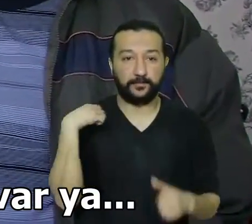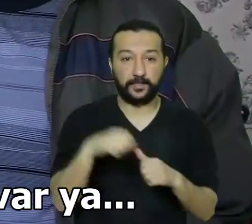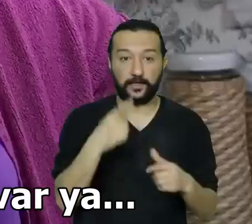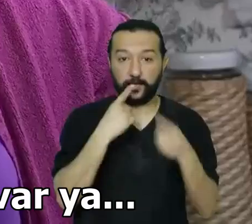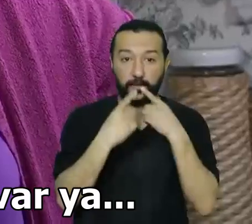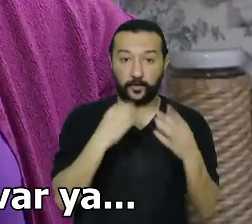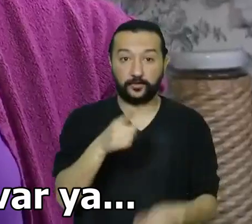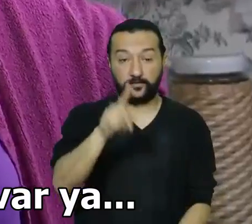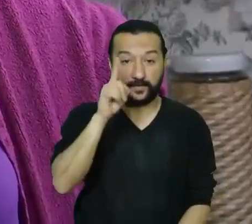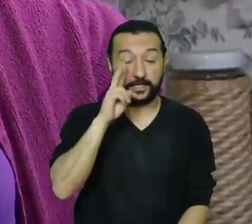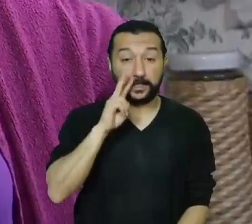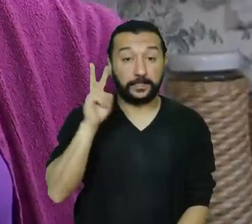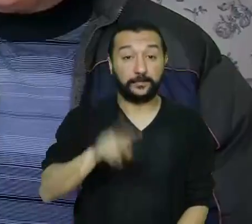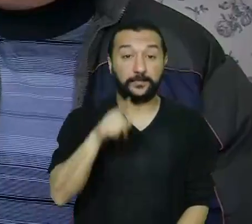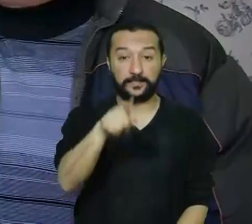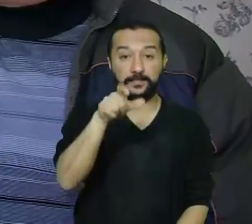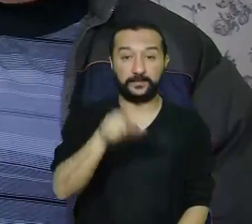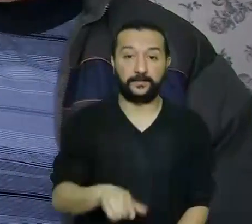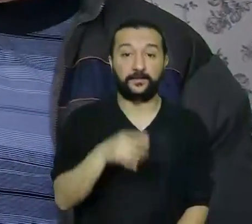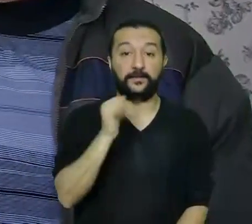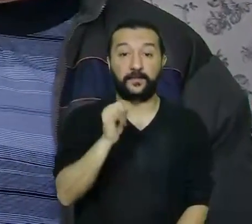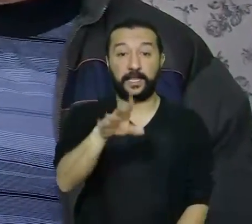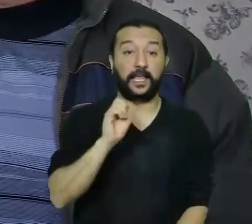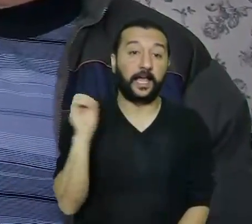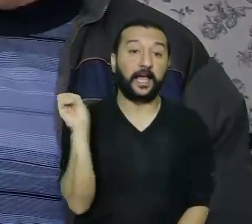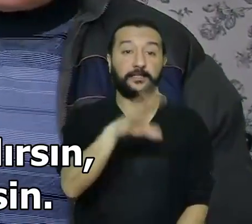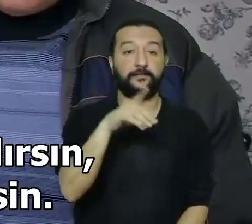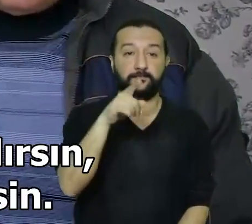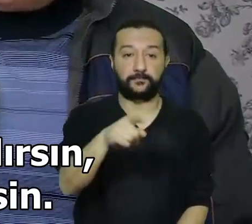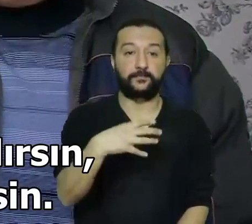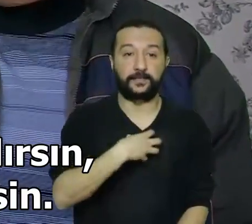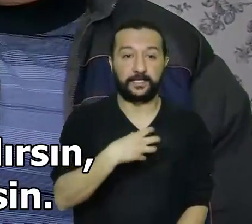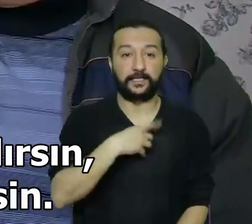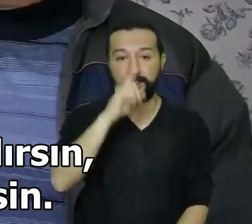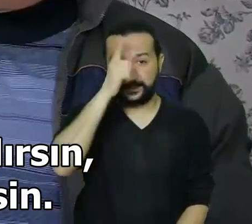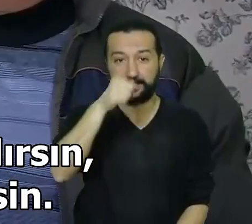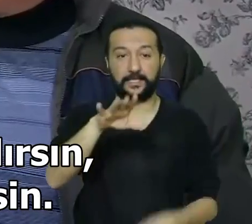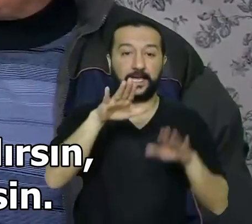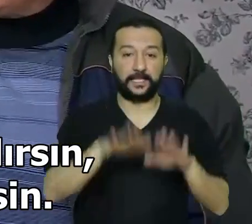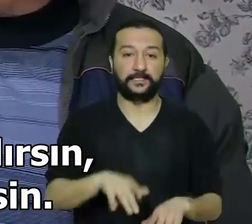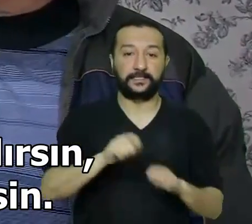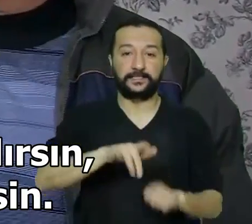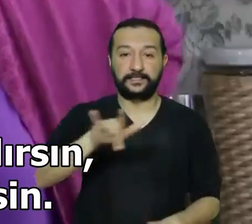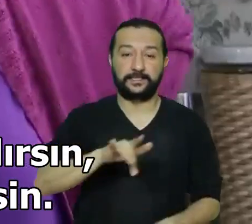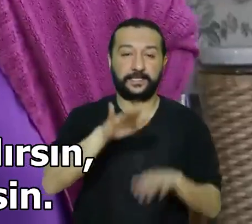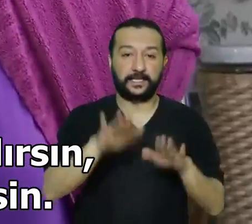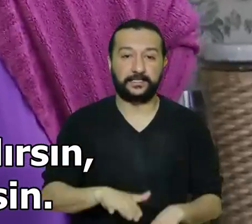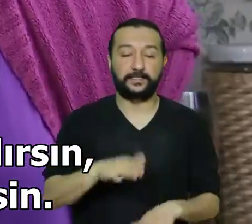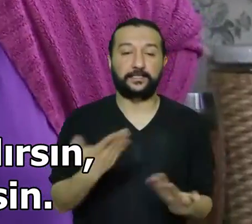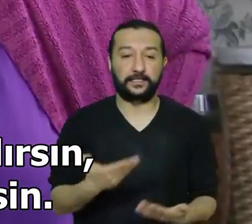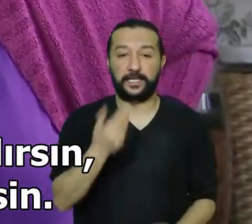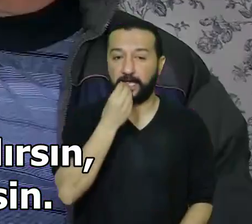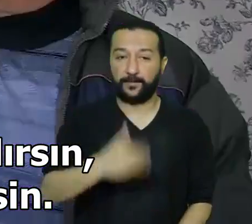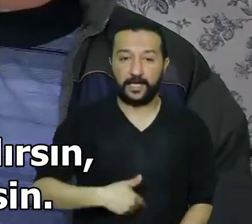böyle konuşursam var ya seni fırlatır atarım. Kendi başına kalırsın, işsiz kalırsın,